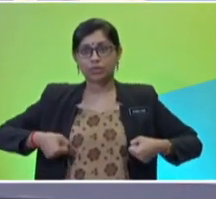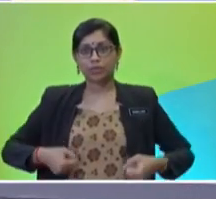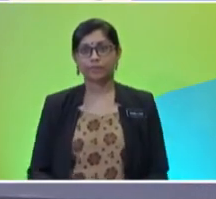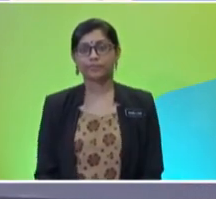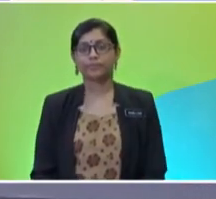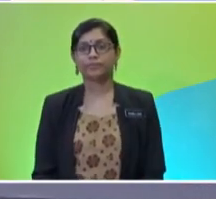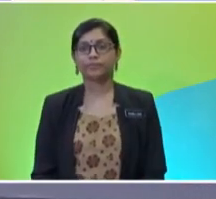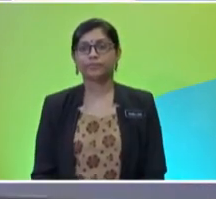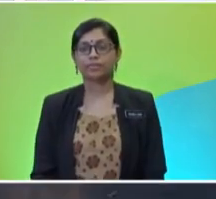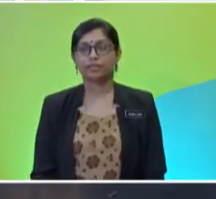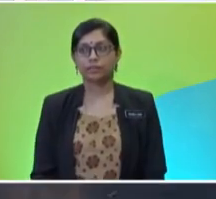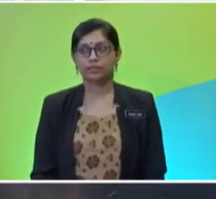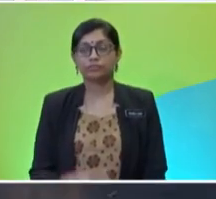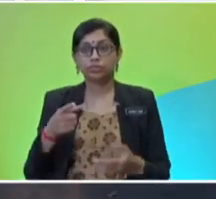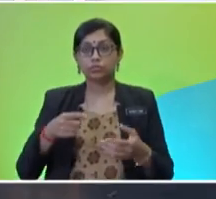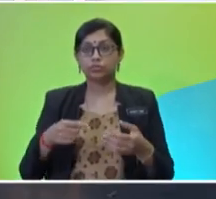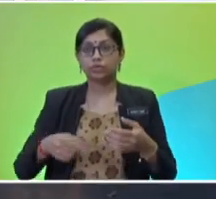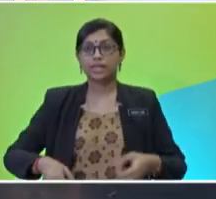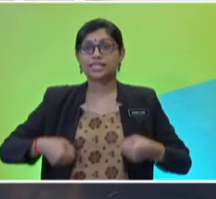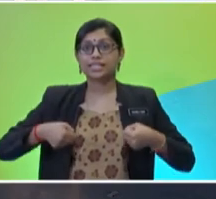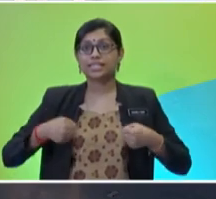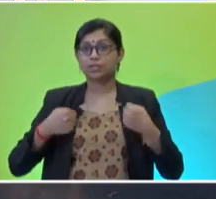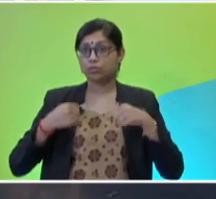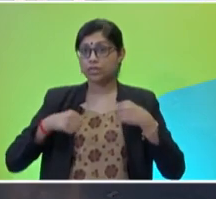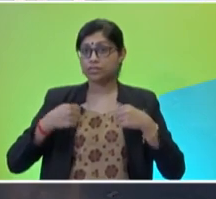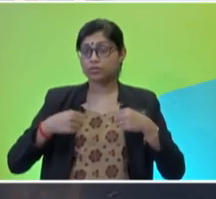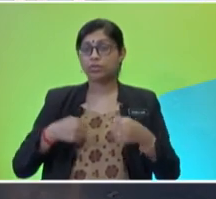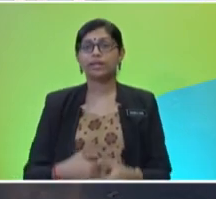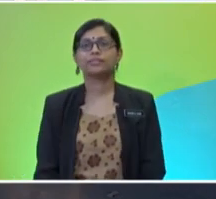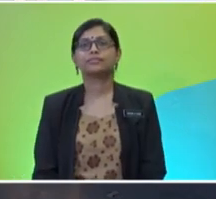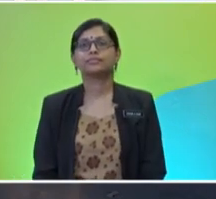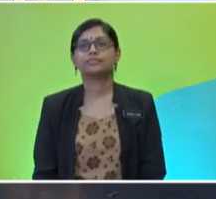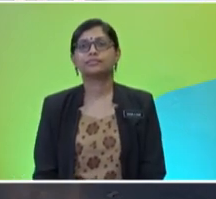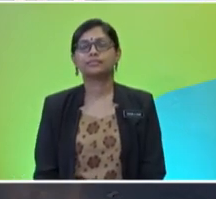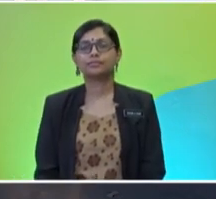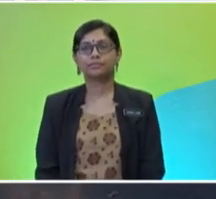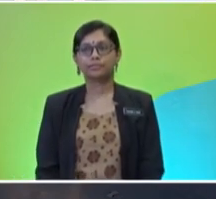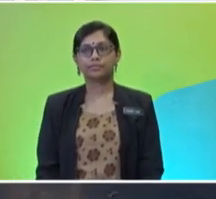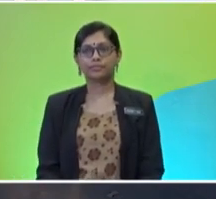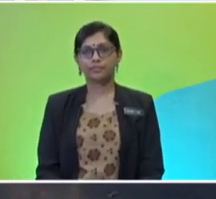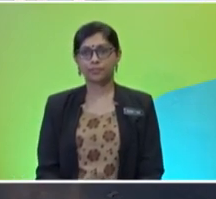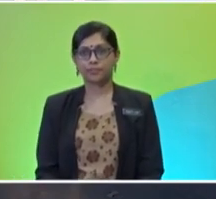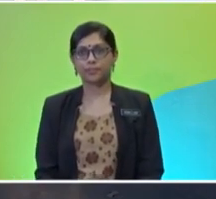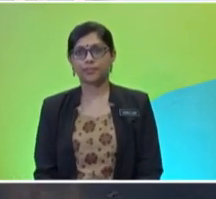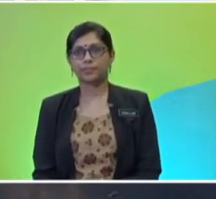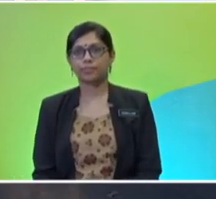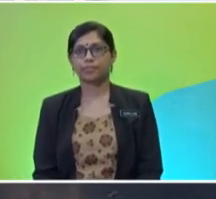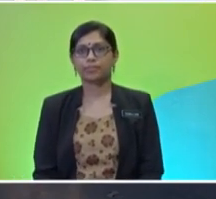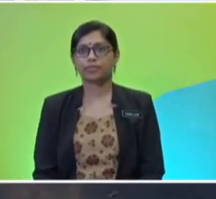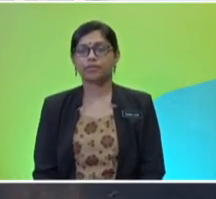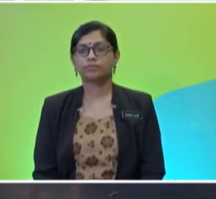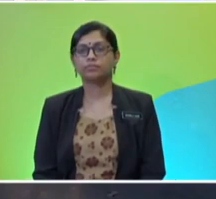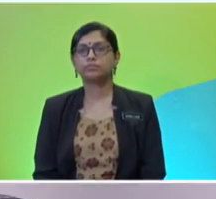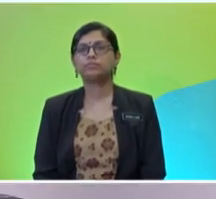Ini seluar sukan ya. Biasa seluar sukan kita ada getah kat bawah nak bagi dia kelihatan kemas. Dan getah